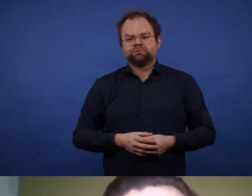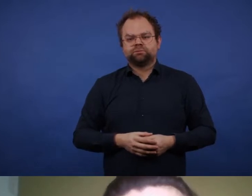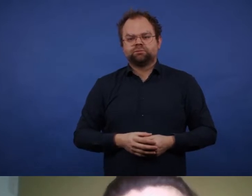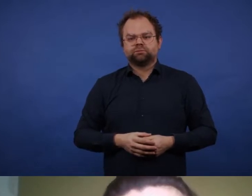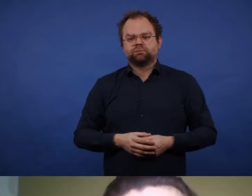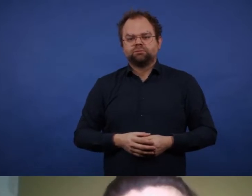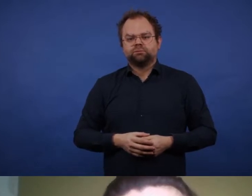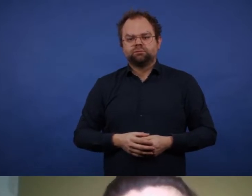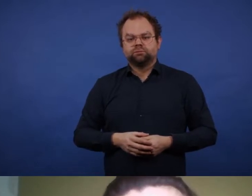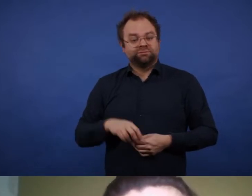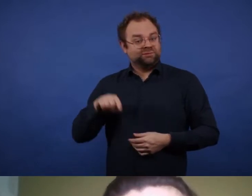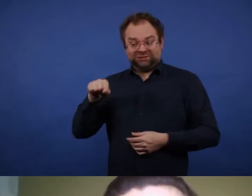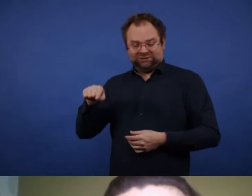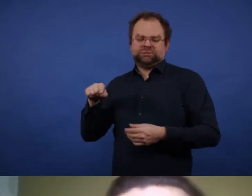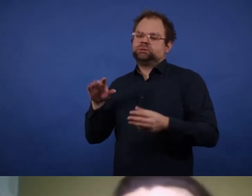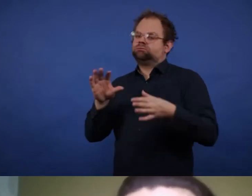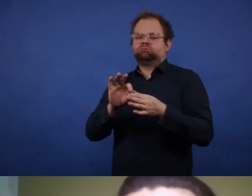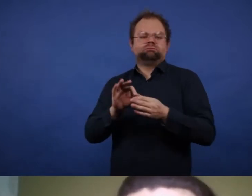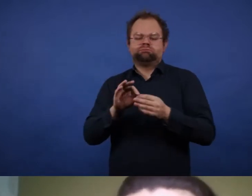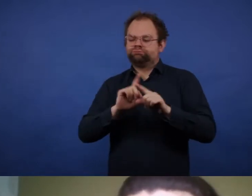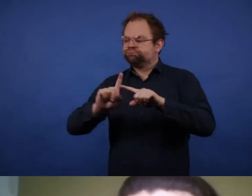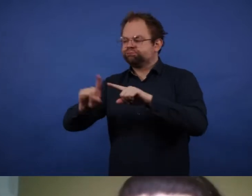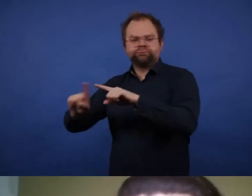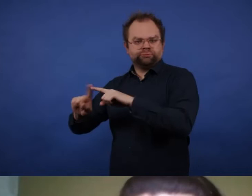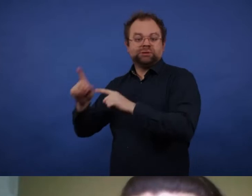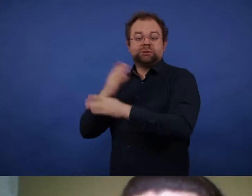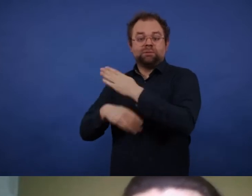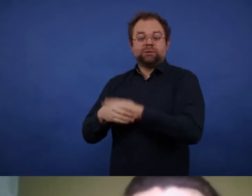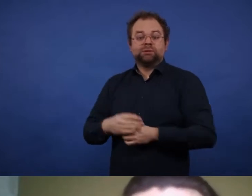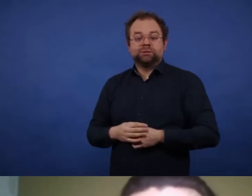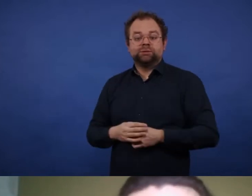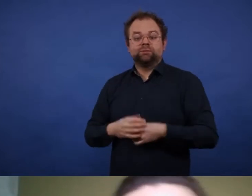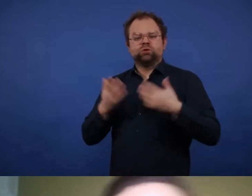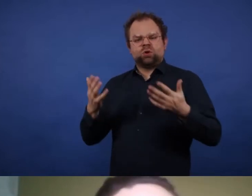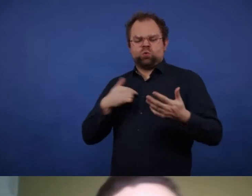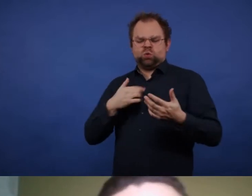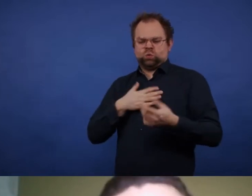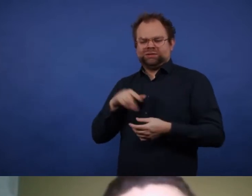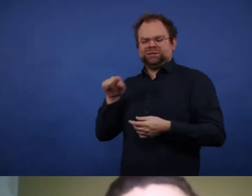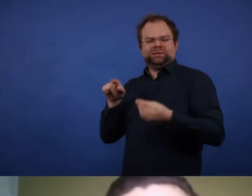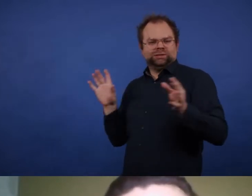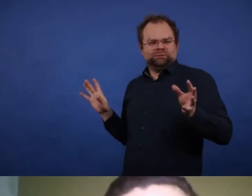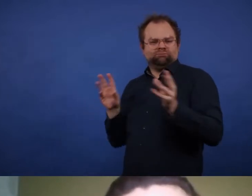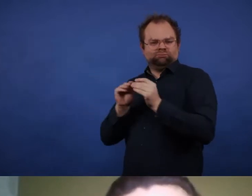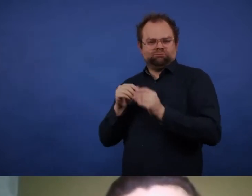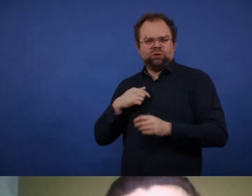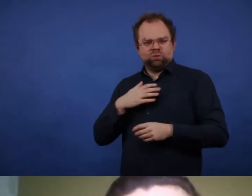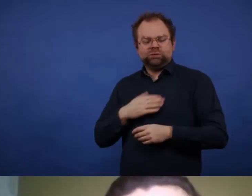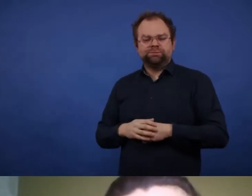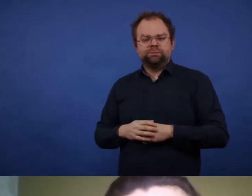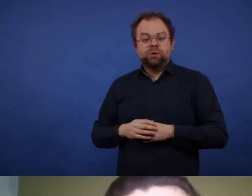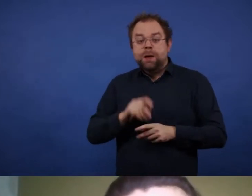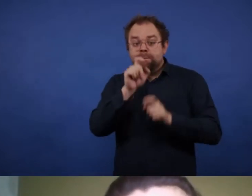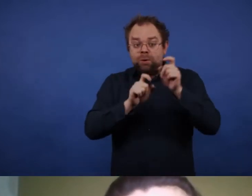I wanted to reiterate. People with disability in احتياجات times of a خاصة crisis have the general needs